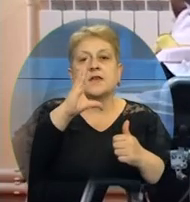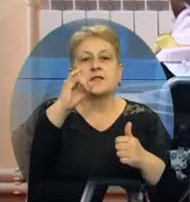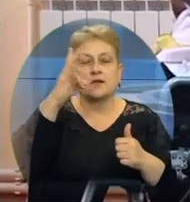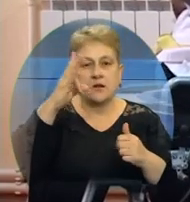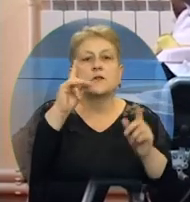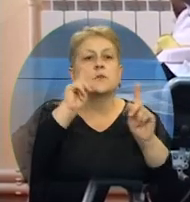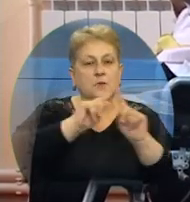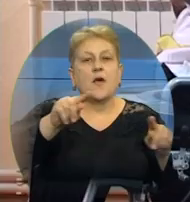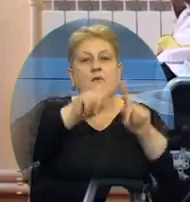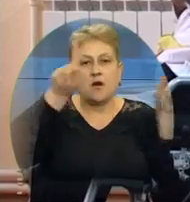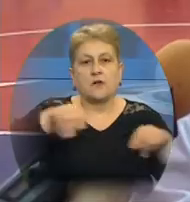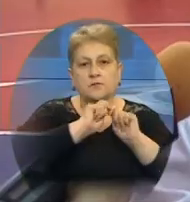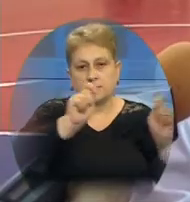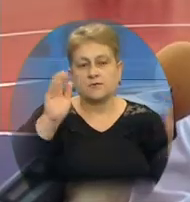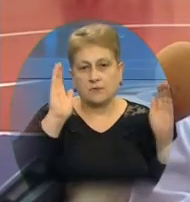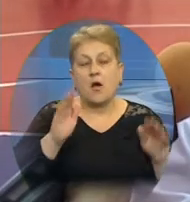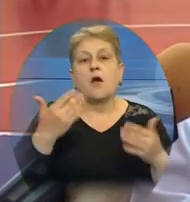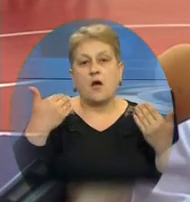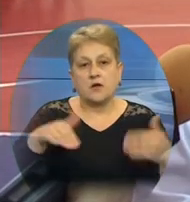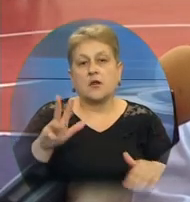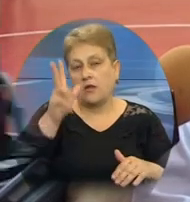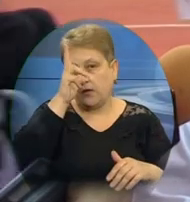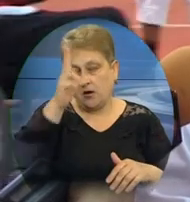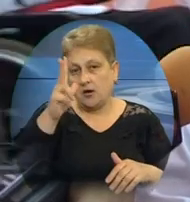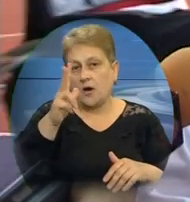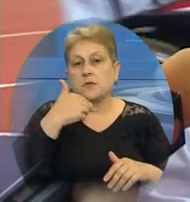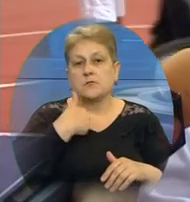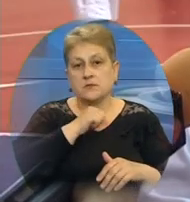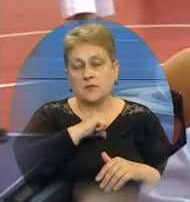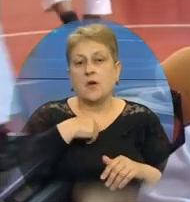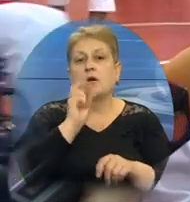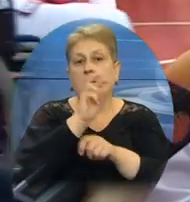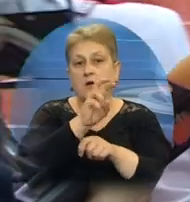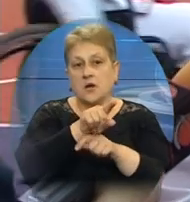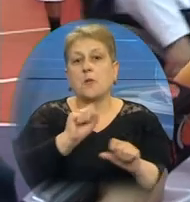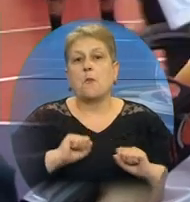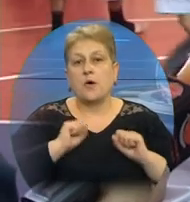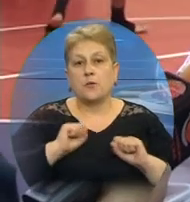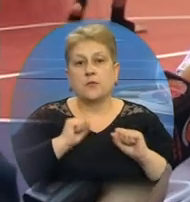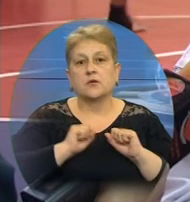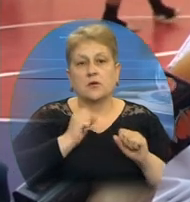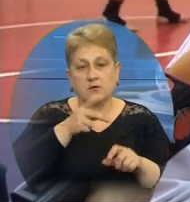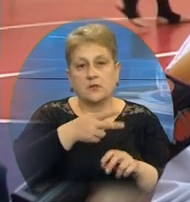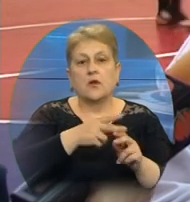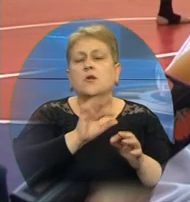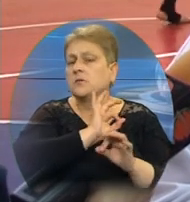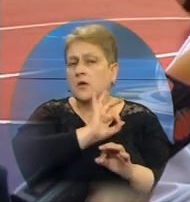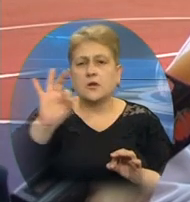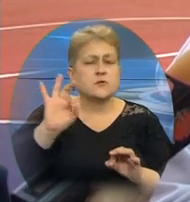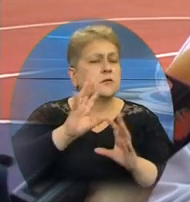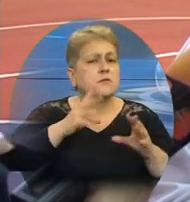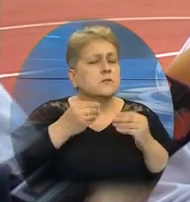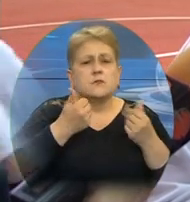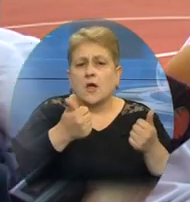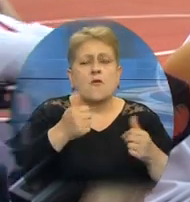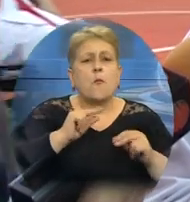նրանց հատուկ վկայագրեր կհանձնեն։ Արդեն 3 ամիս է, ինչ մենք հաճախում ենք այս պարապմունքներին, հրաշալի